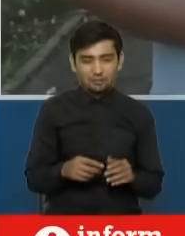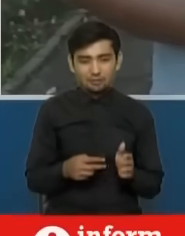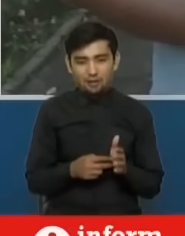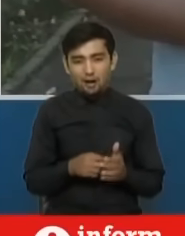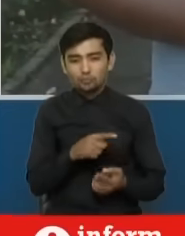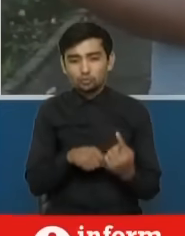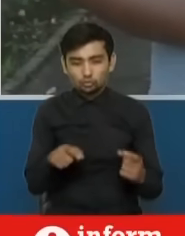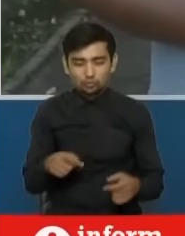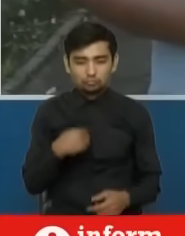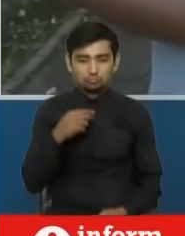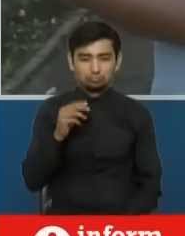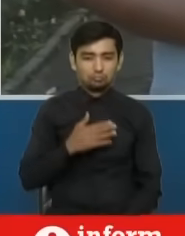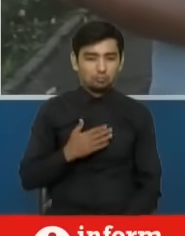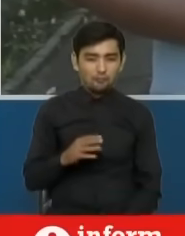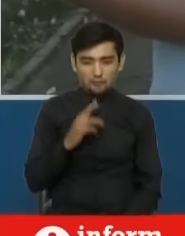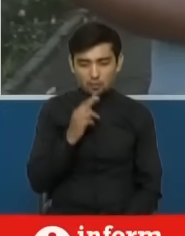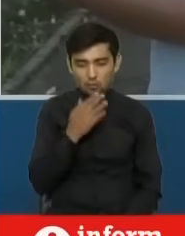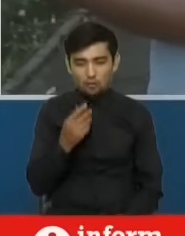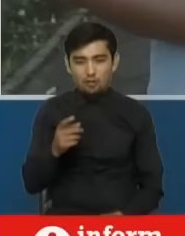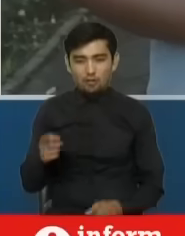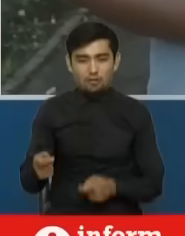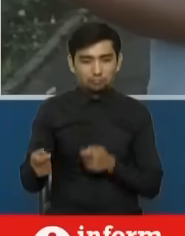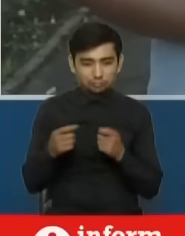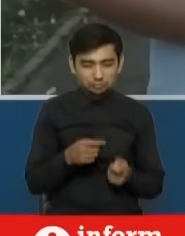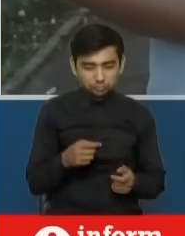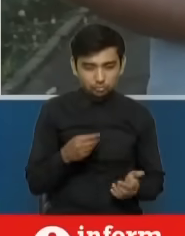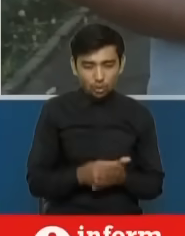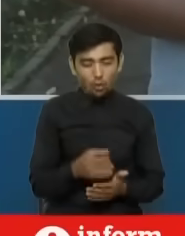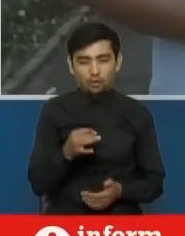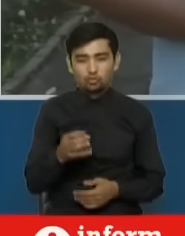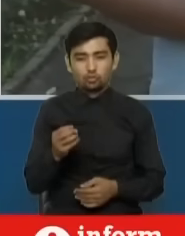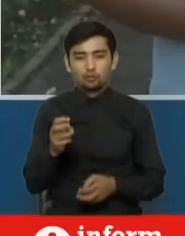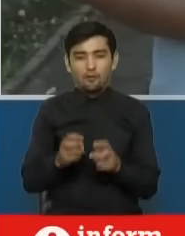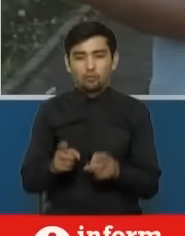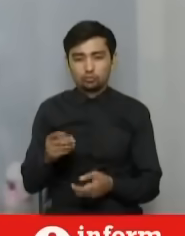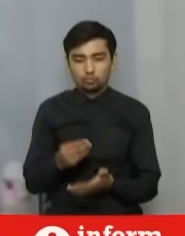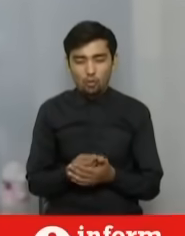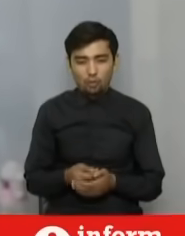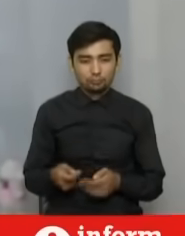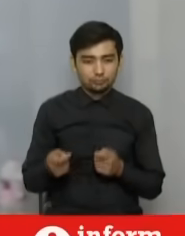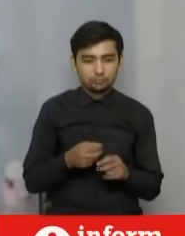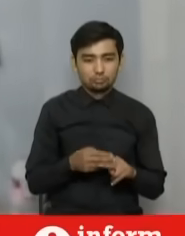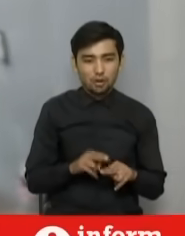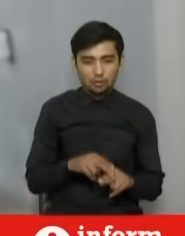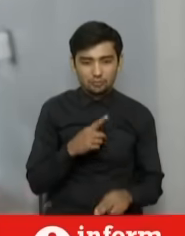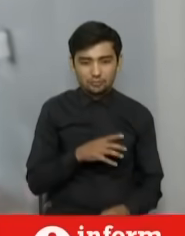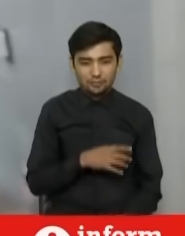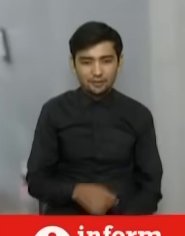барқынаны өндірушілерге сілтей салды. Сондай-ақ тасымал құнының қымбаттауы жығылғанға жұдырық болды деп отыр.